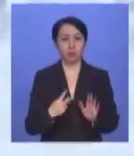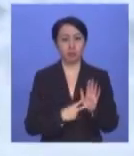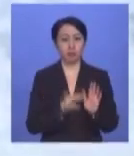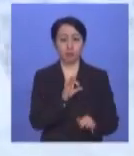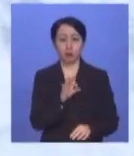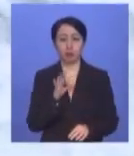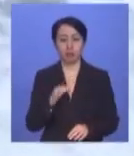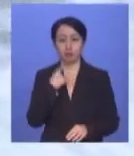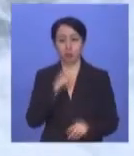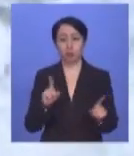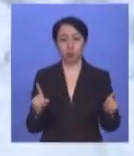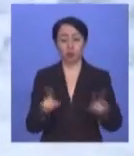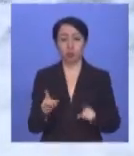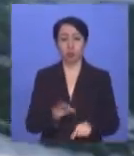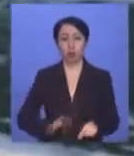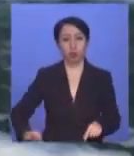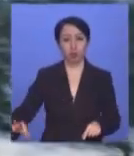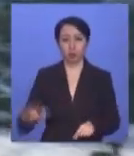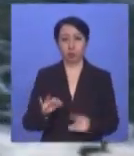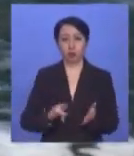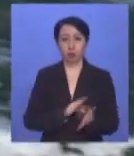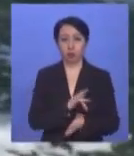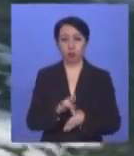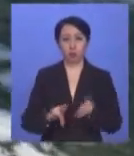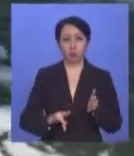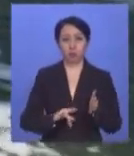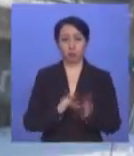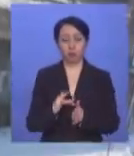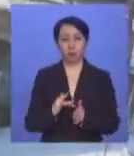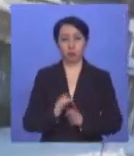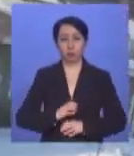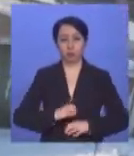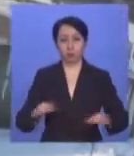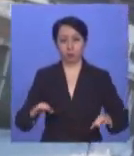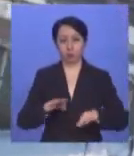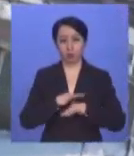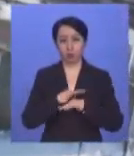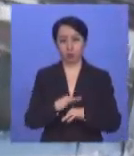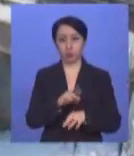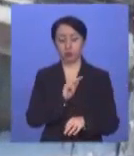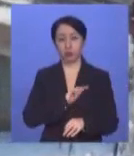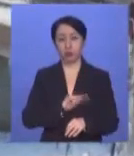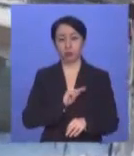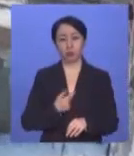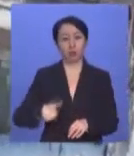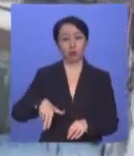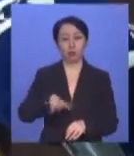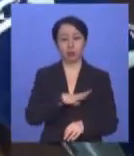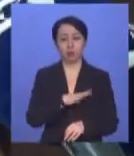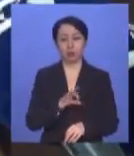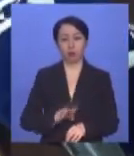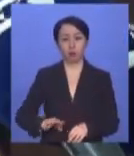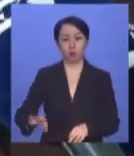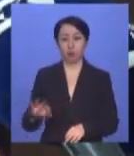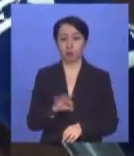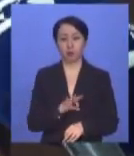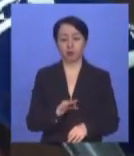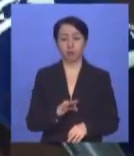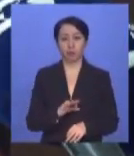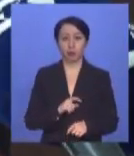97,57%. Отметим, что областной, городской и районные оперативные штабы продолжают функционировать по всей области. Интенсивно